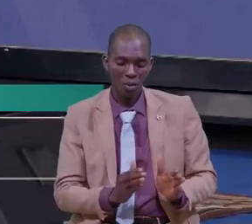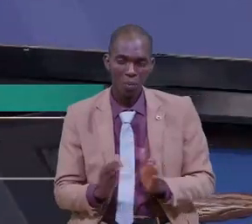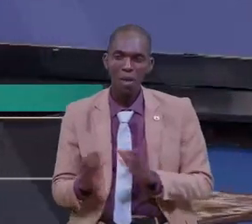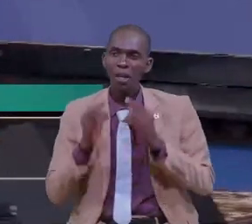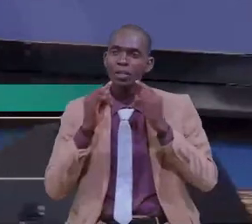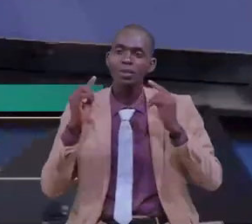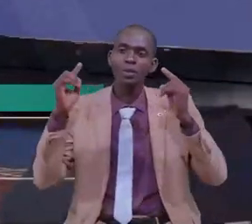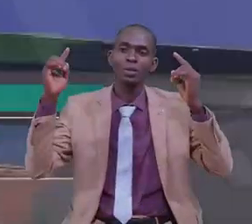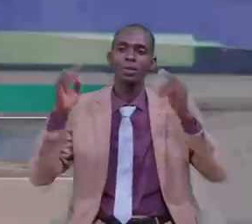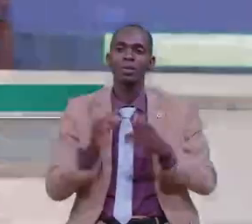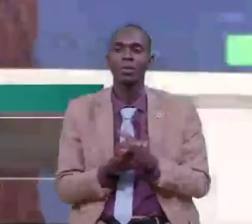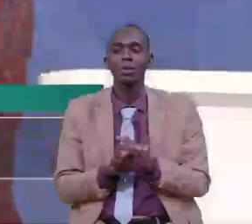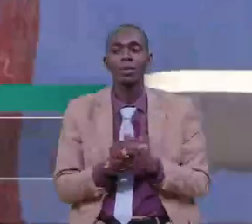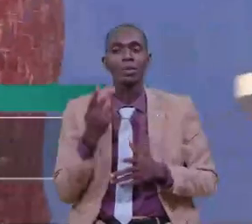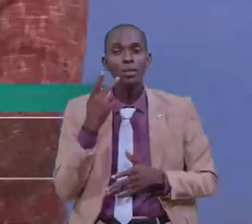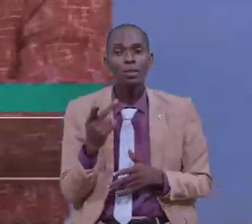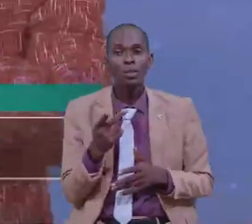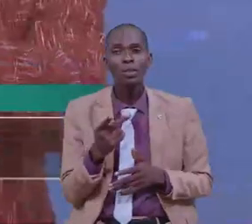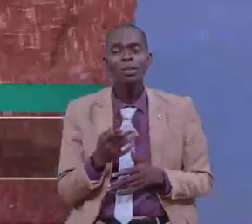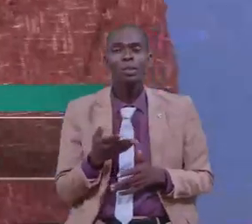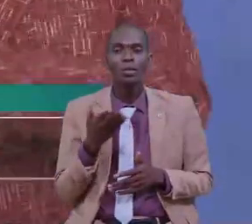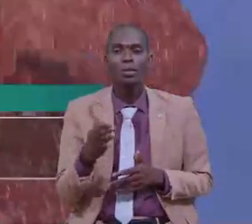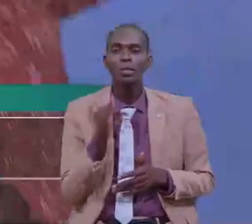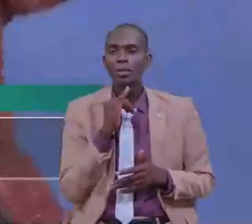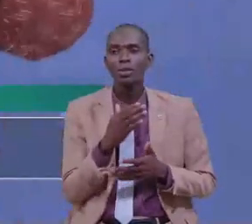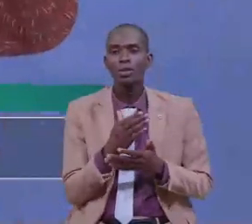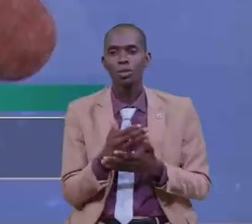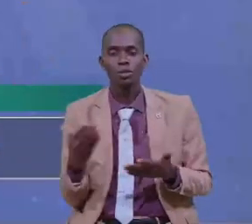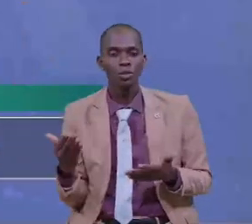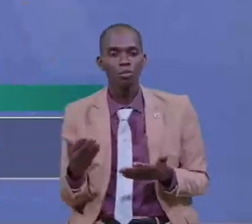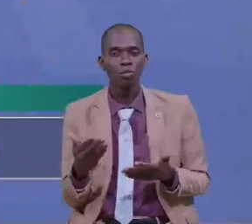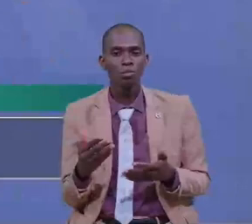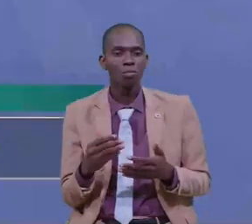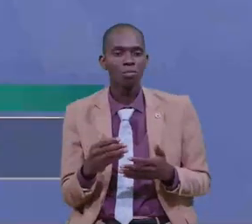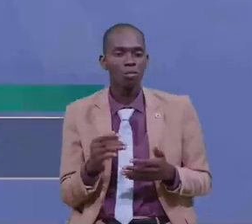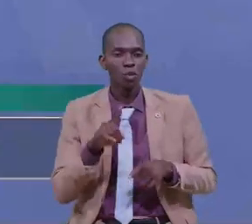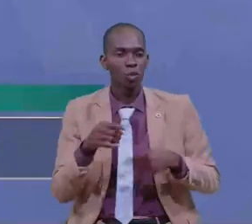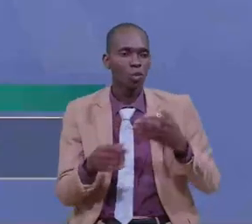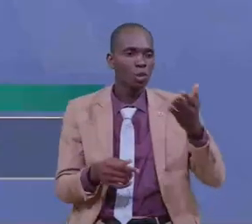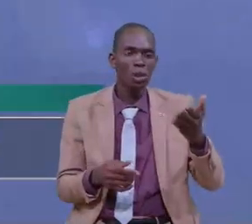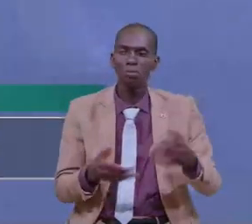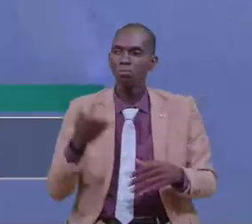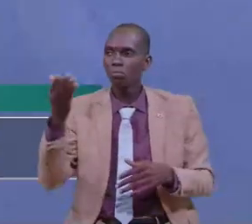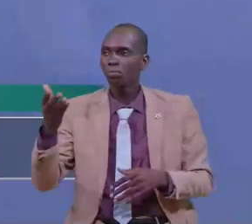Le succès planifié. Vous savez, il y a plusieurs chemins dans notre route qui vont passer, qui vont par là, par.